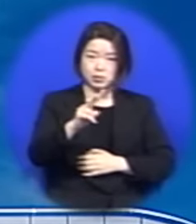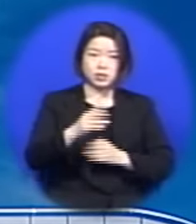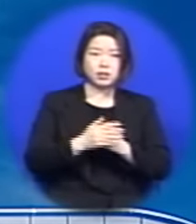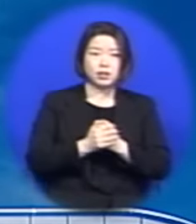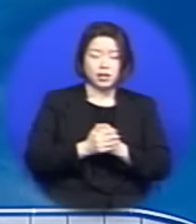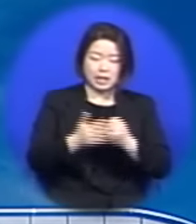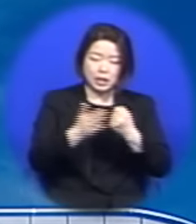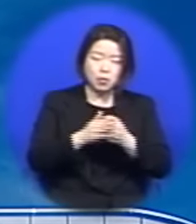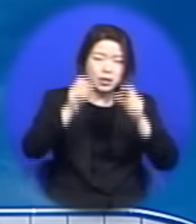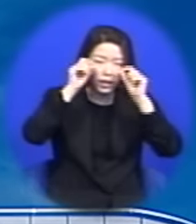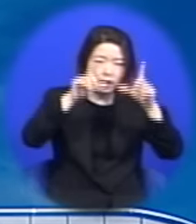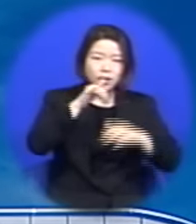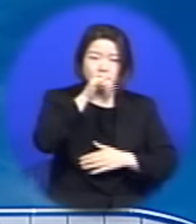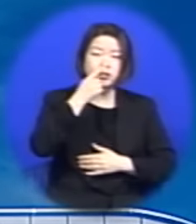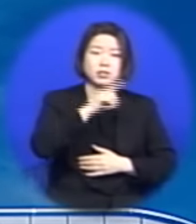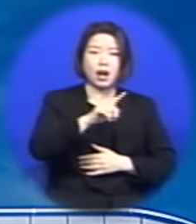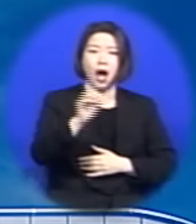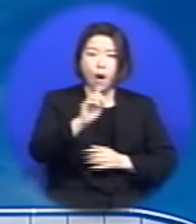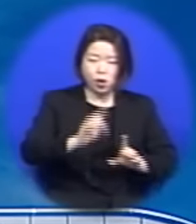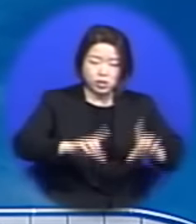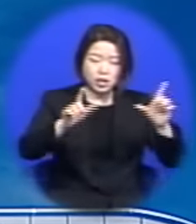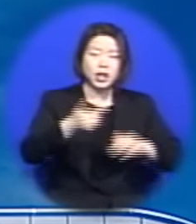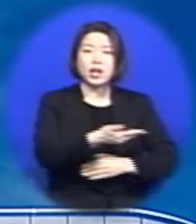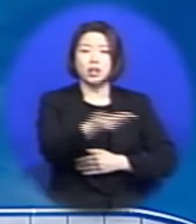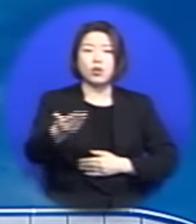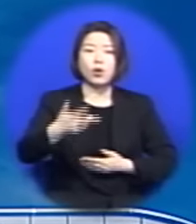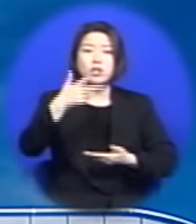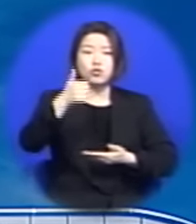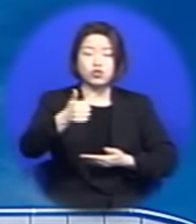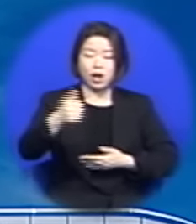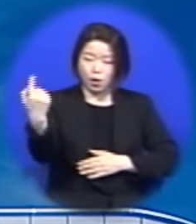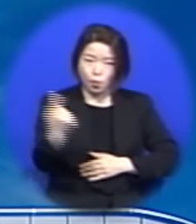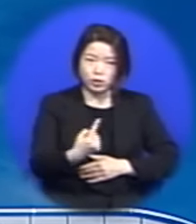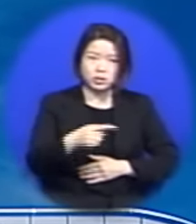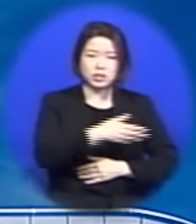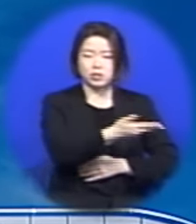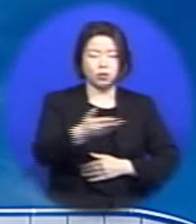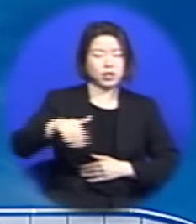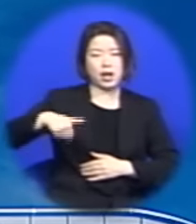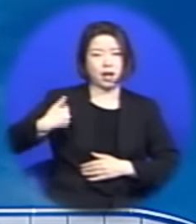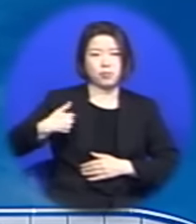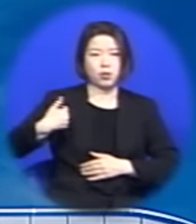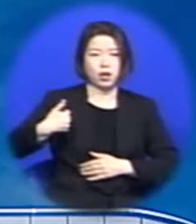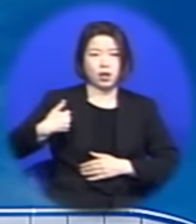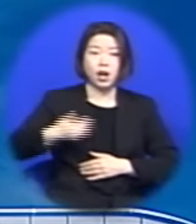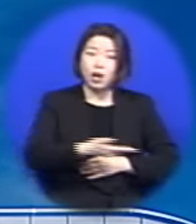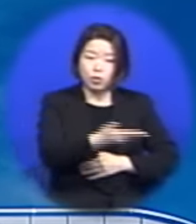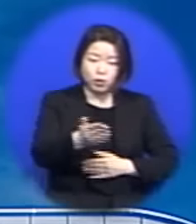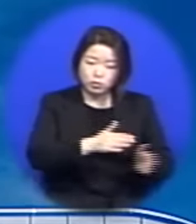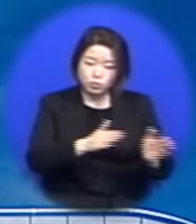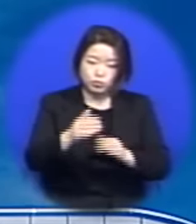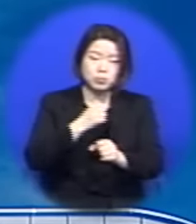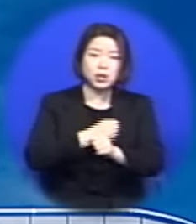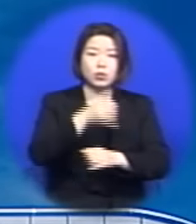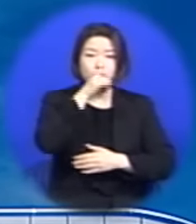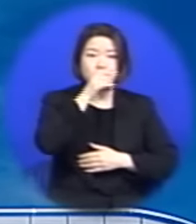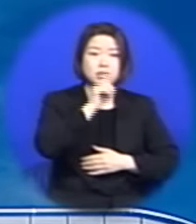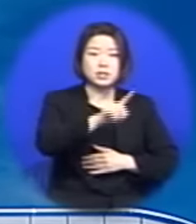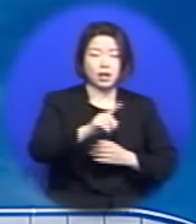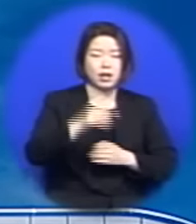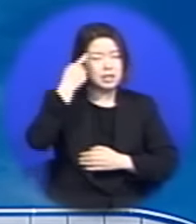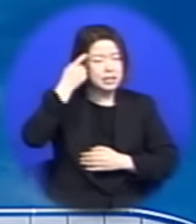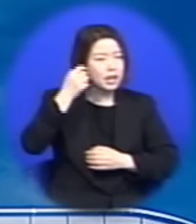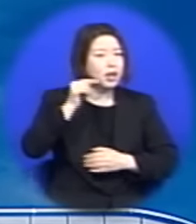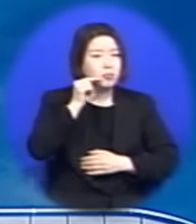깨어 있으라 어느 날에 너희 주가 임하는지 너희가 알지 못함이니라 너희도 준비하고 있으라 생각하지 않은 때에